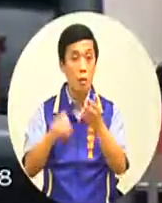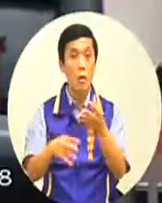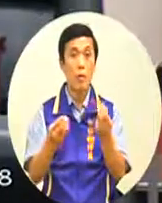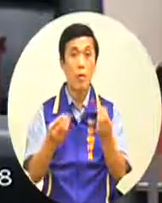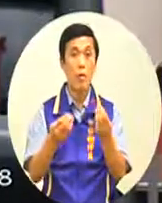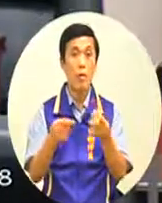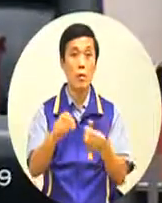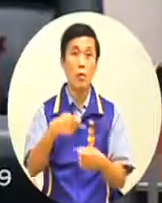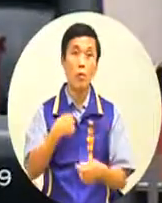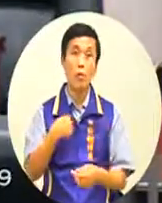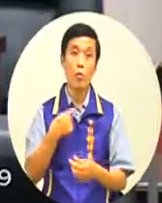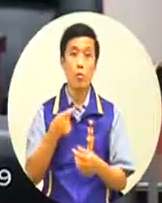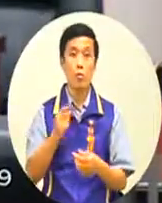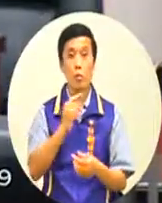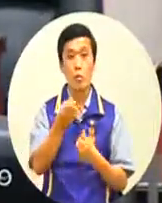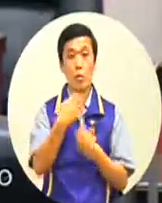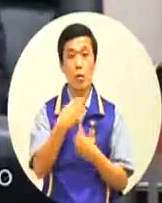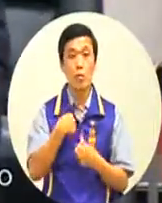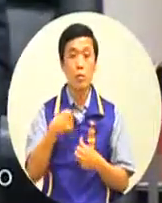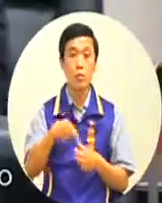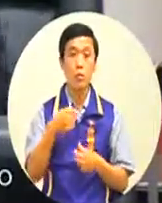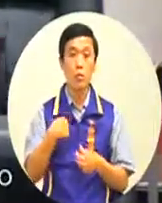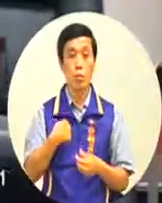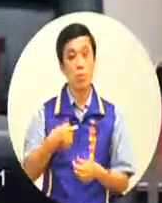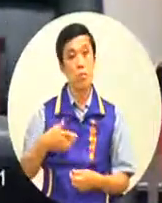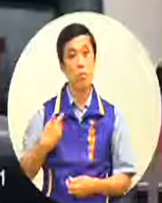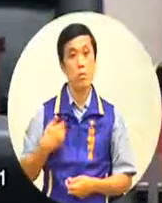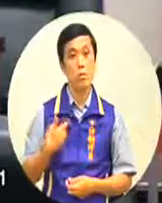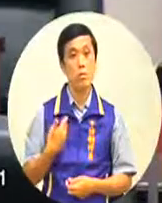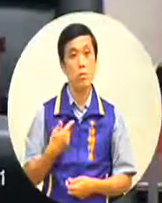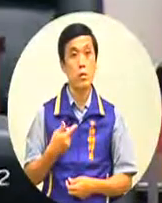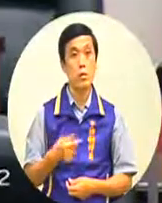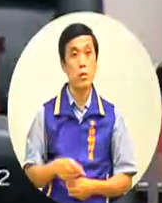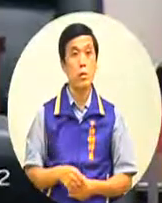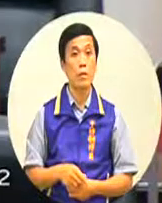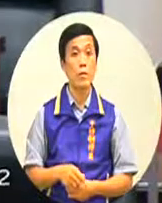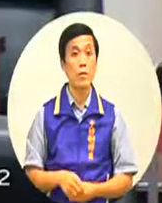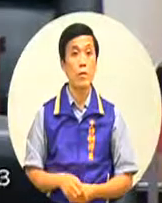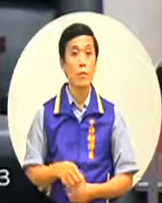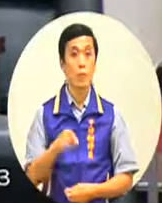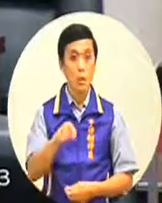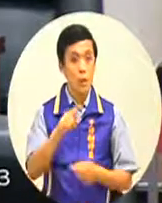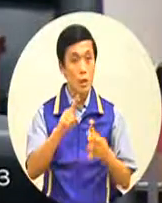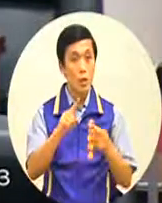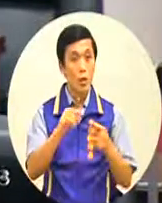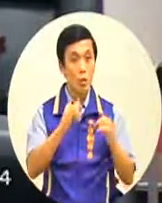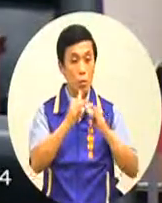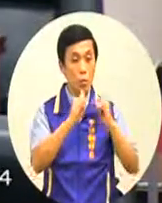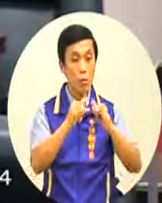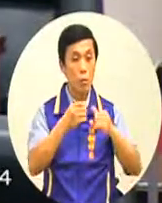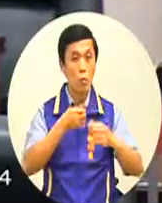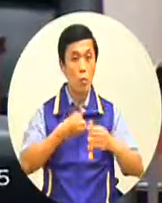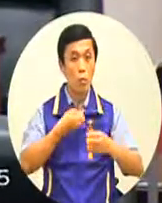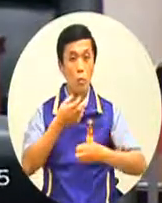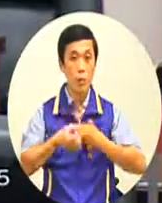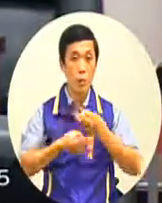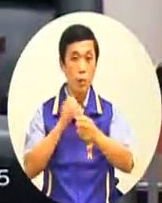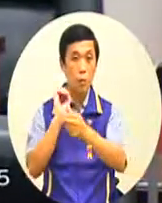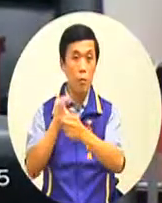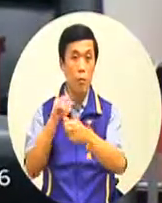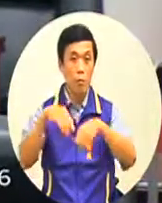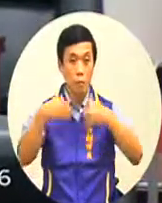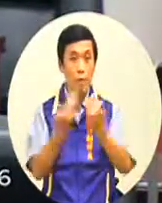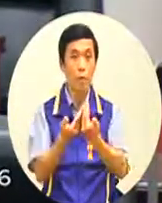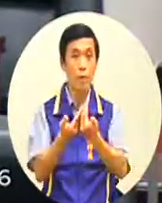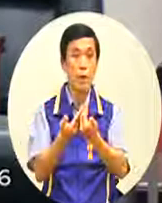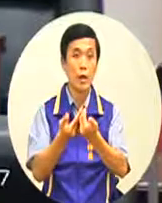道，那个也不知道，这样就刚好低划而已啊。越陈述越吃力啊，没有陈述就